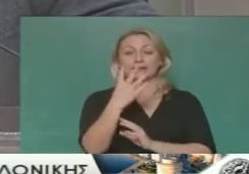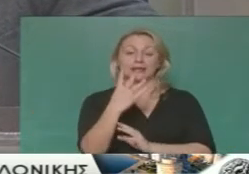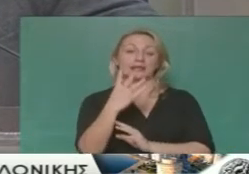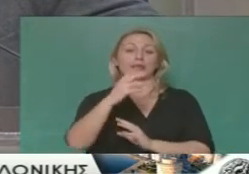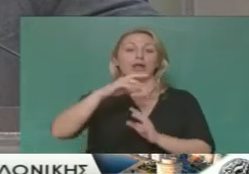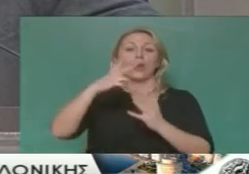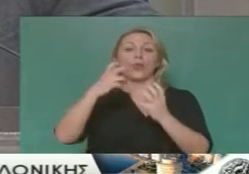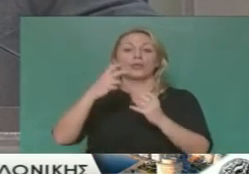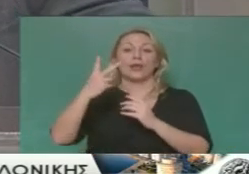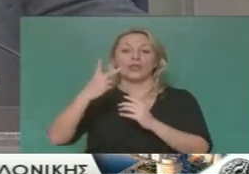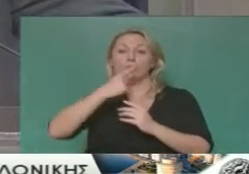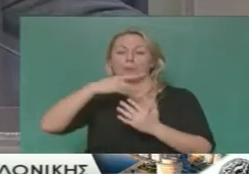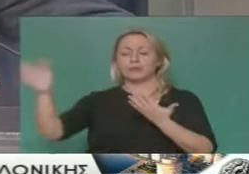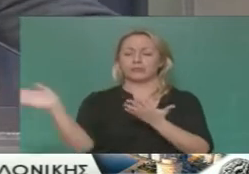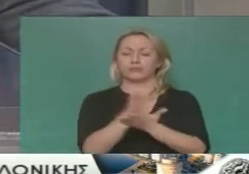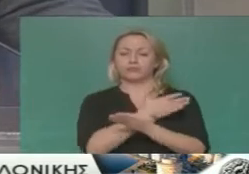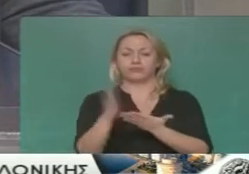ήρθε σαν το λίβα που καίει τα Σπαρτά.